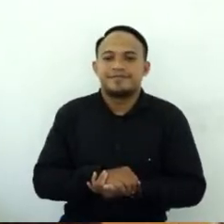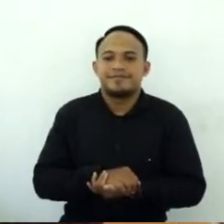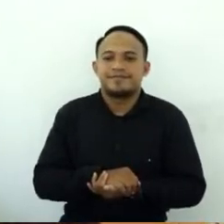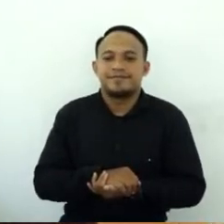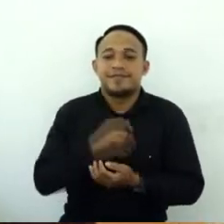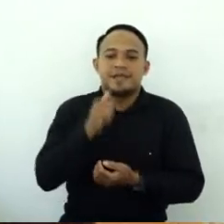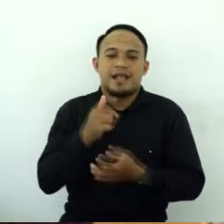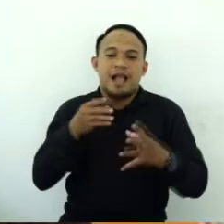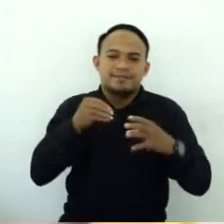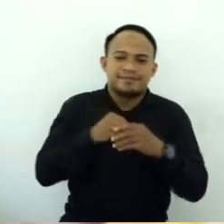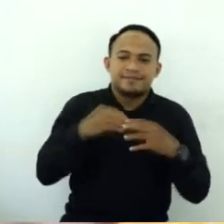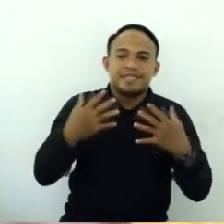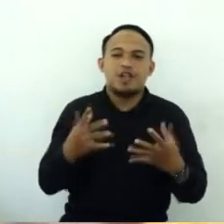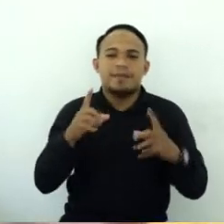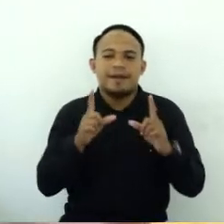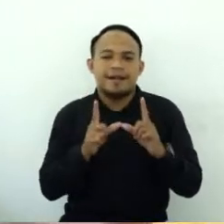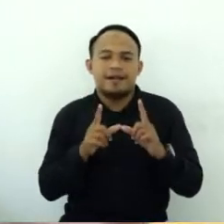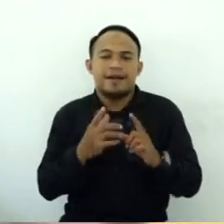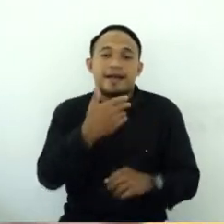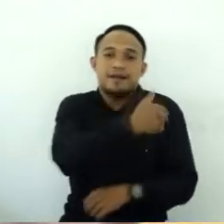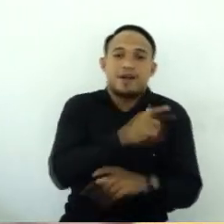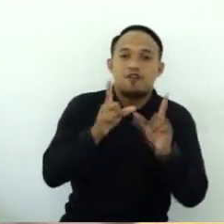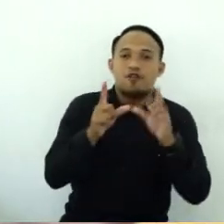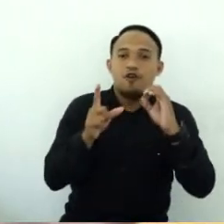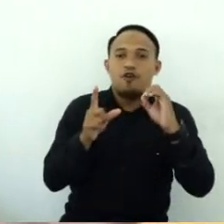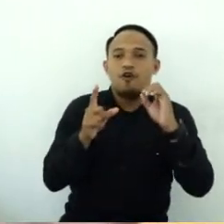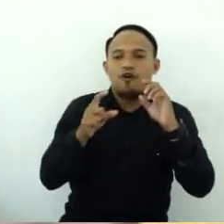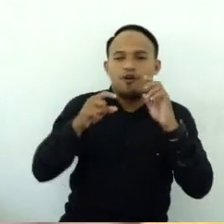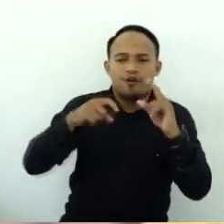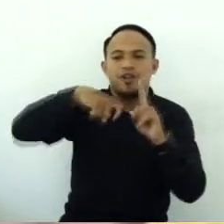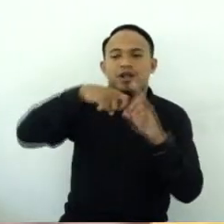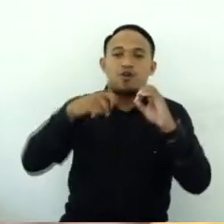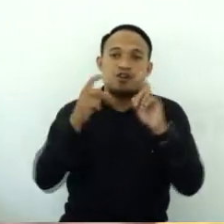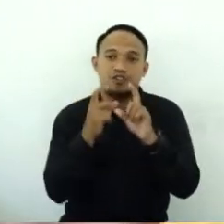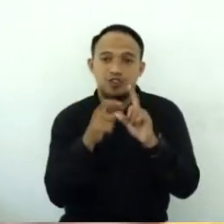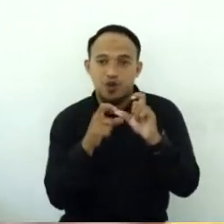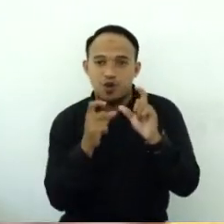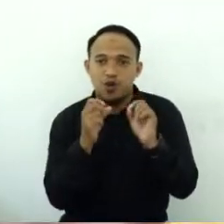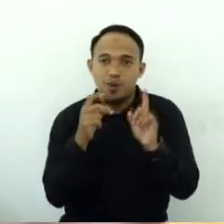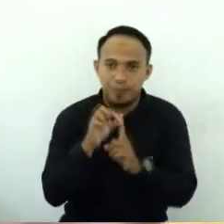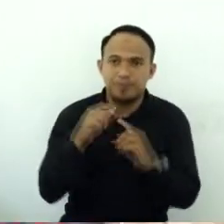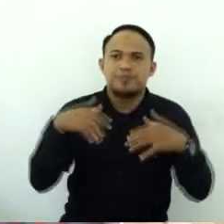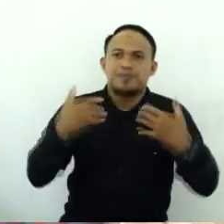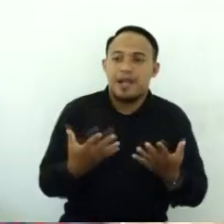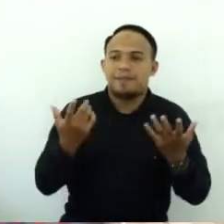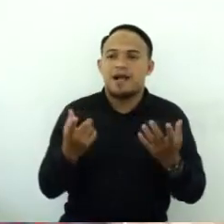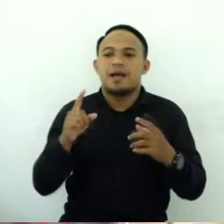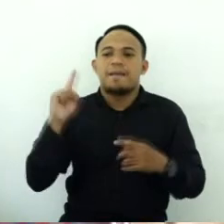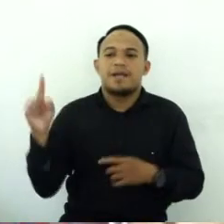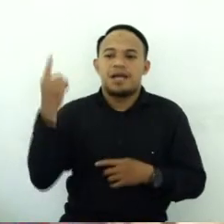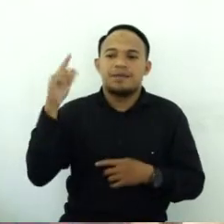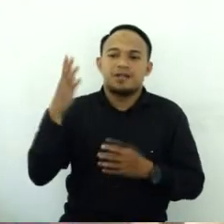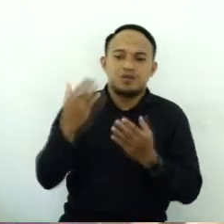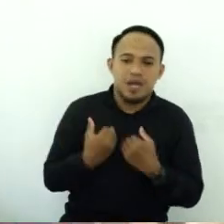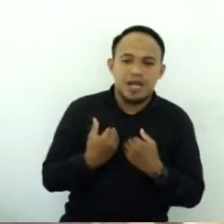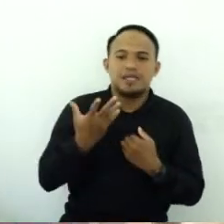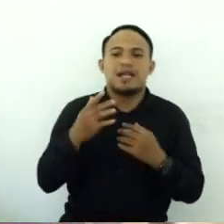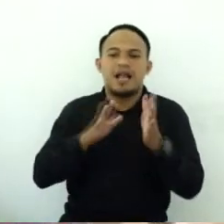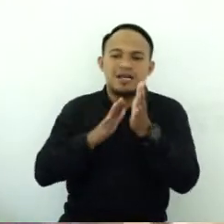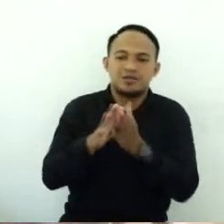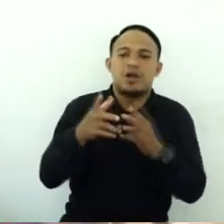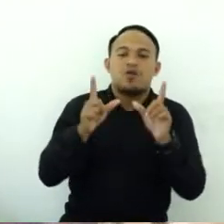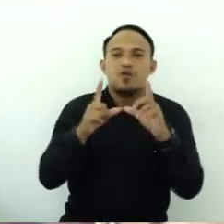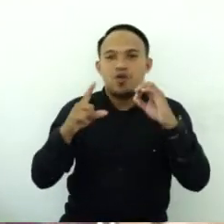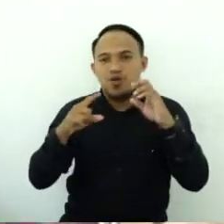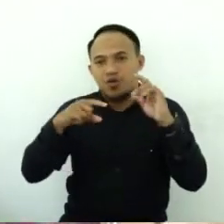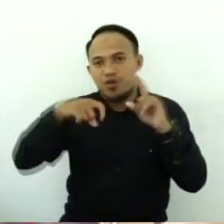tentunya diantaranya telah melaksanakan workshop yang pertama dan juga ditindaklanjuti dengan